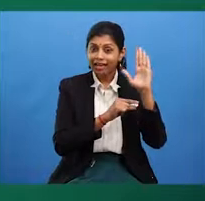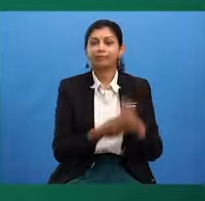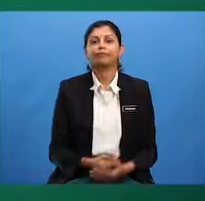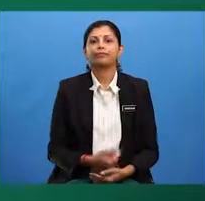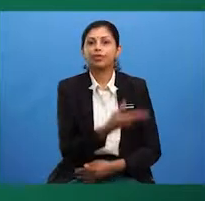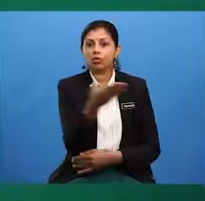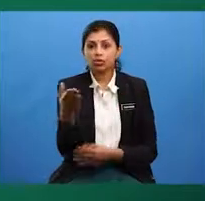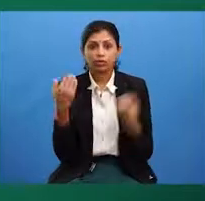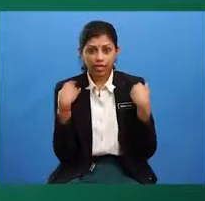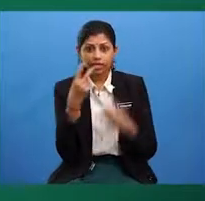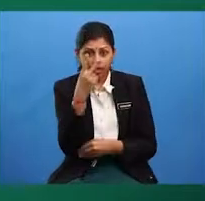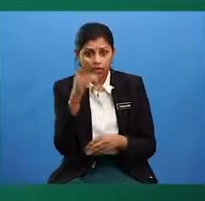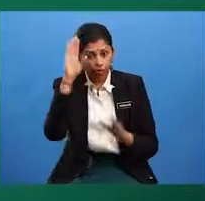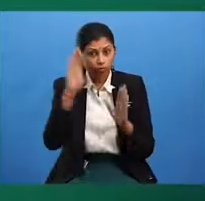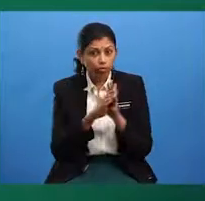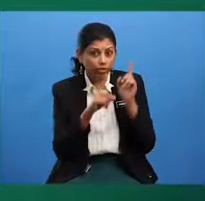Pernahkah kamu melihat pokok getah?